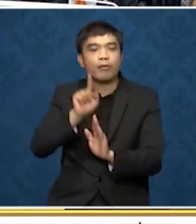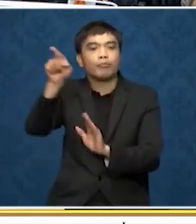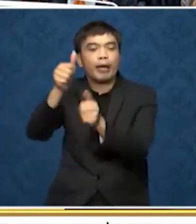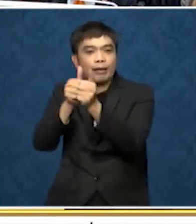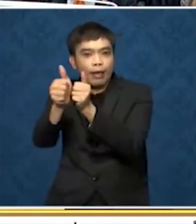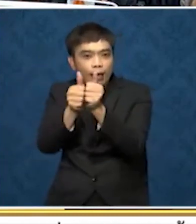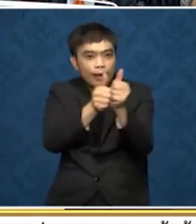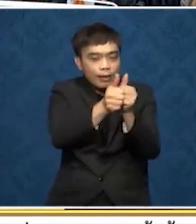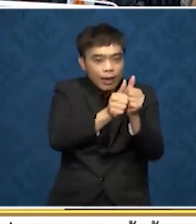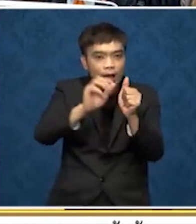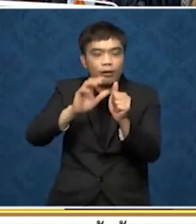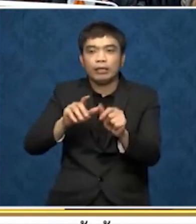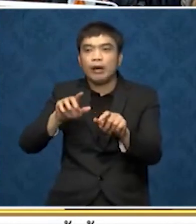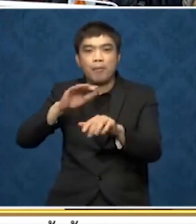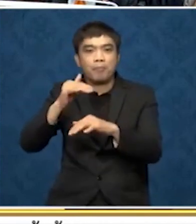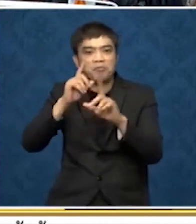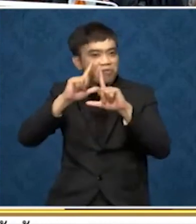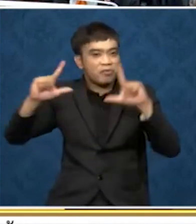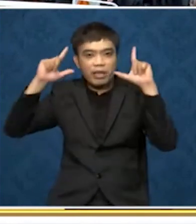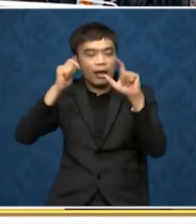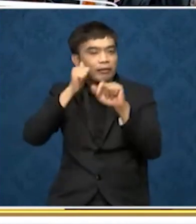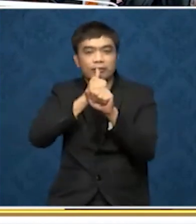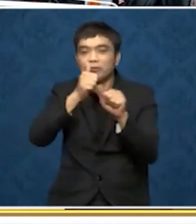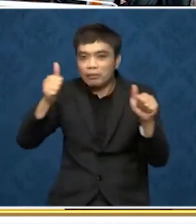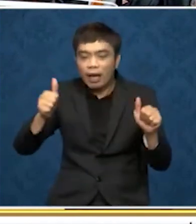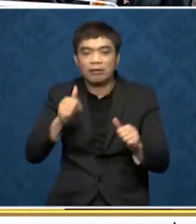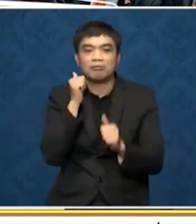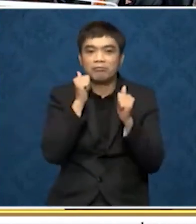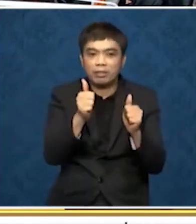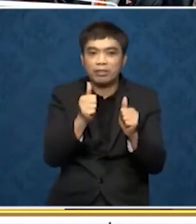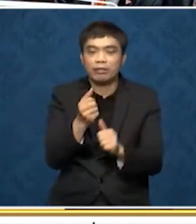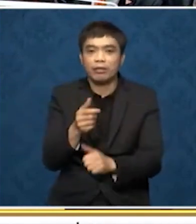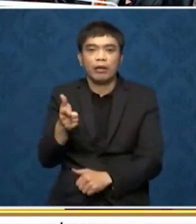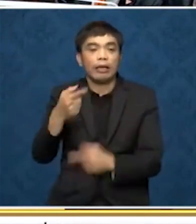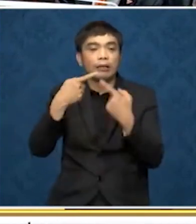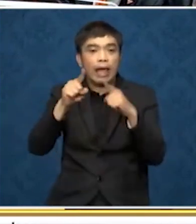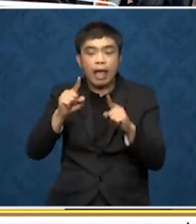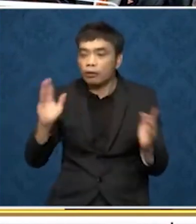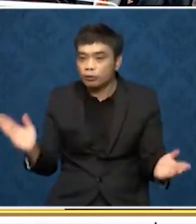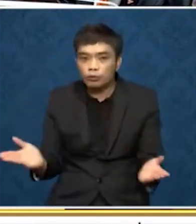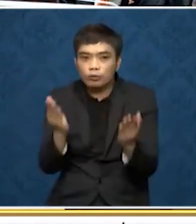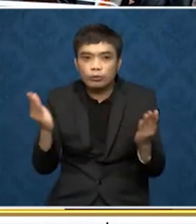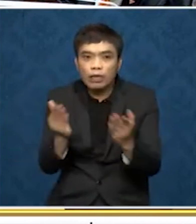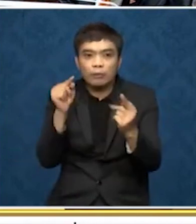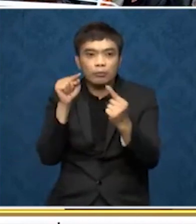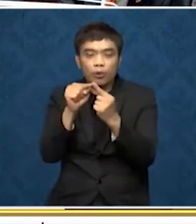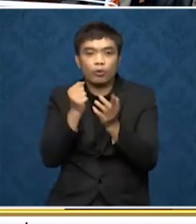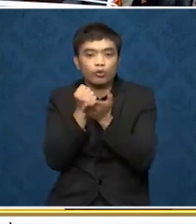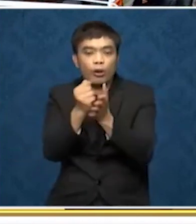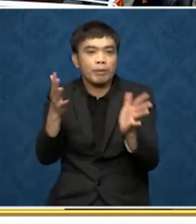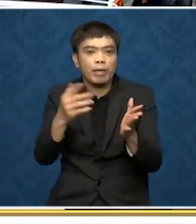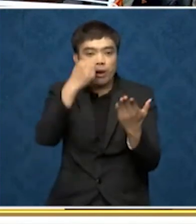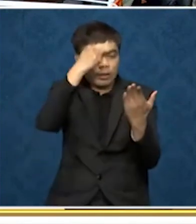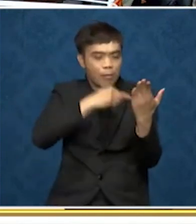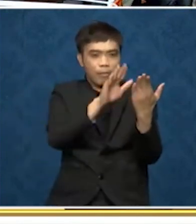เสียงให้ประเทศในการเล่นเกมเนี่ยมีมากจำนวนเท่าไหร่แต่พวกเขาไม่ถูกส่งเสริมเลยเพราะประเทศเรา